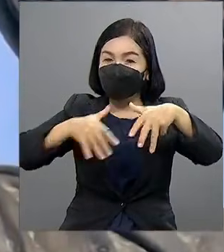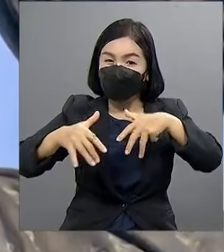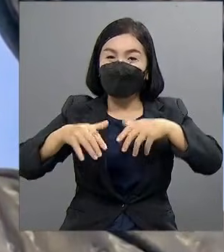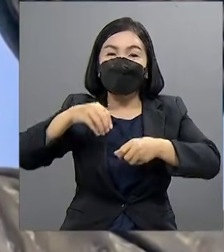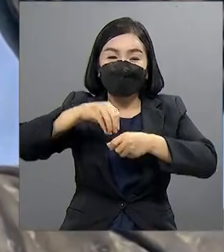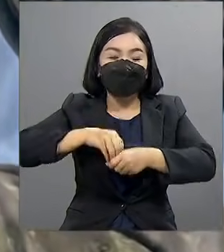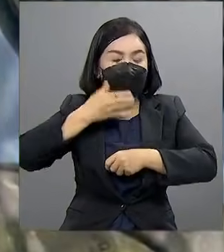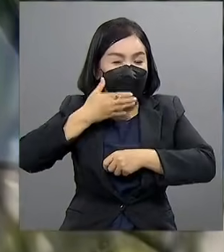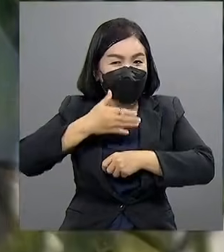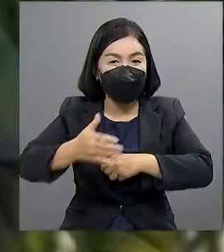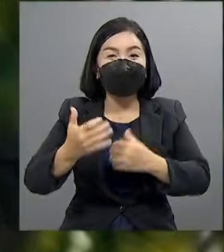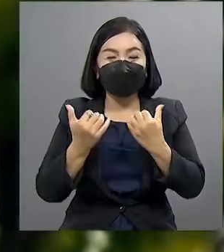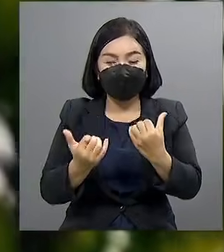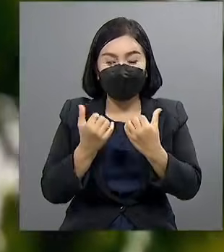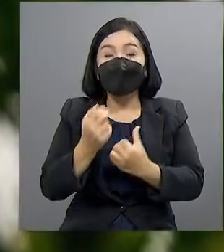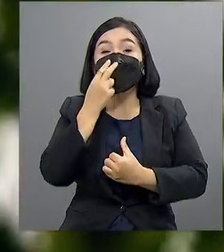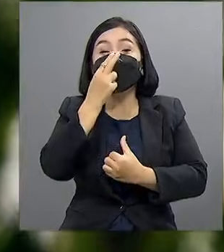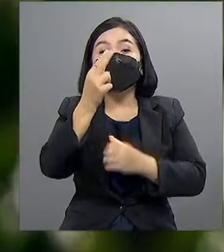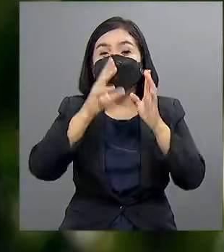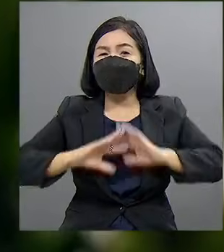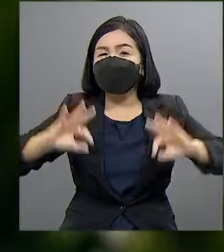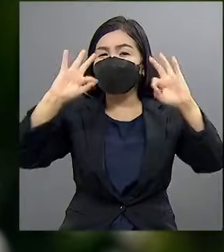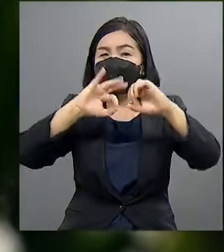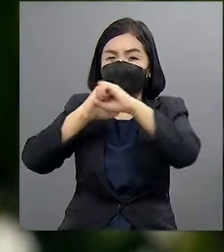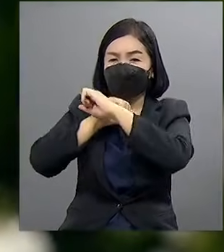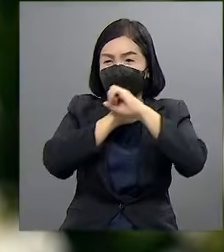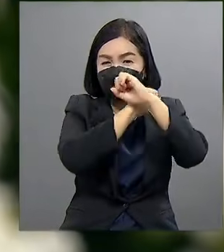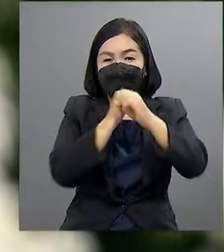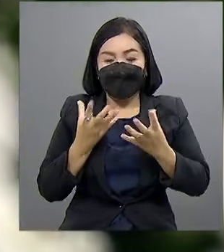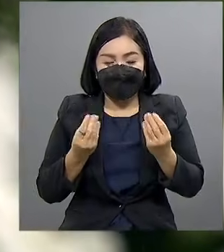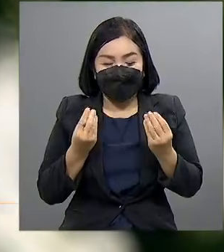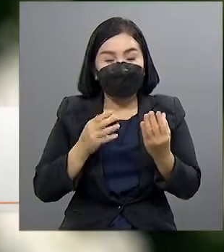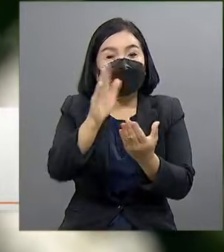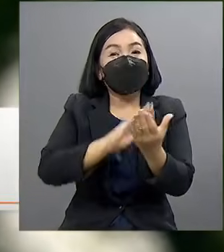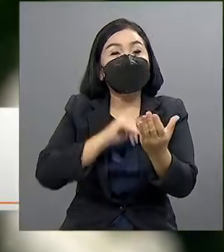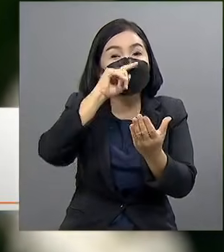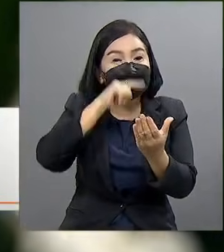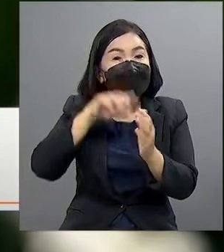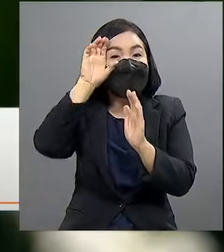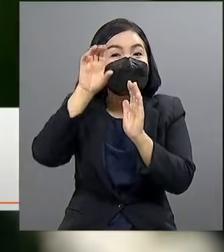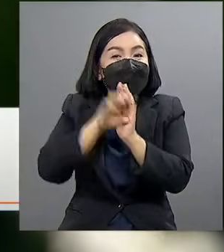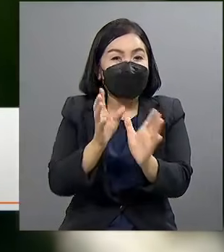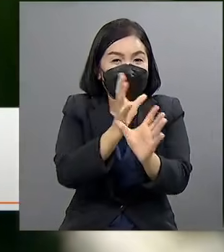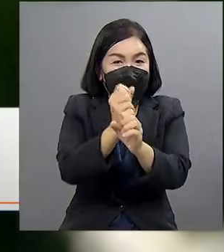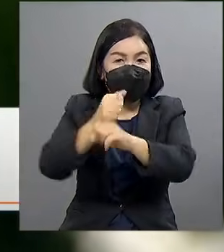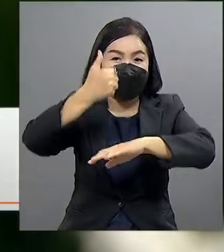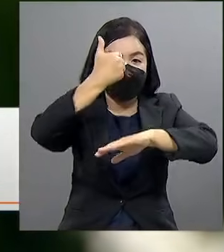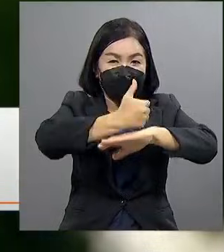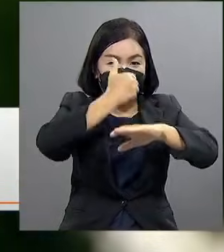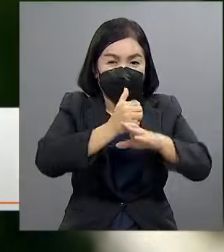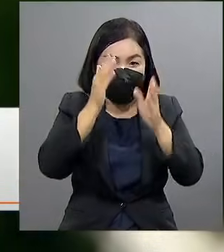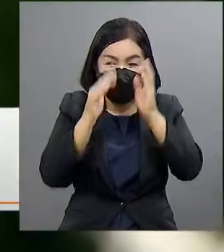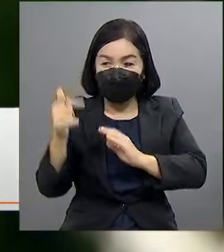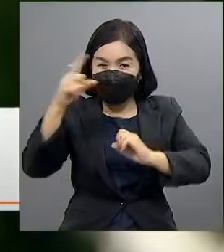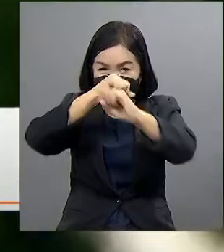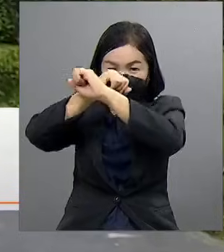อนุสาวรีย์วีรชนค่ายบางระจันเป็นรูปหล่อประติมากรรมของหัวหน้าชาวค่ายบางระจันทั้ง11คนสร้างขึ้นโดยกร